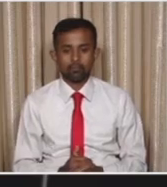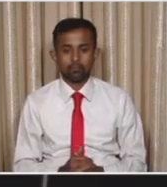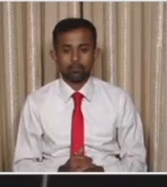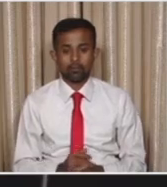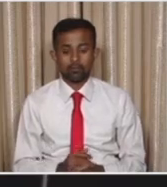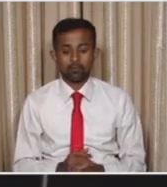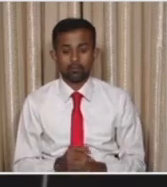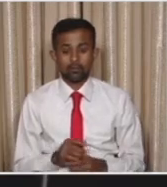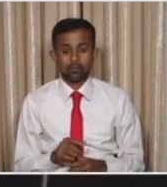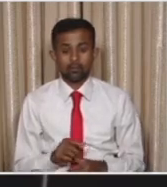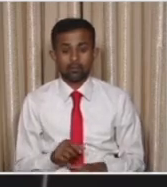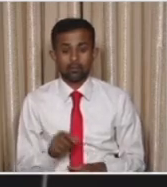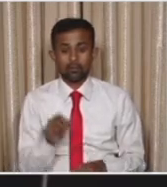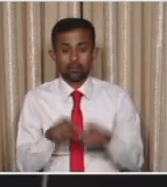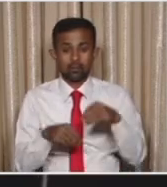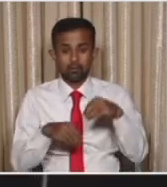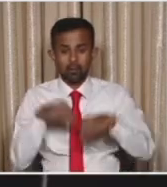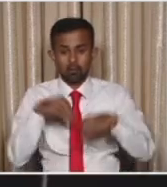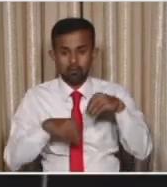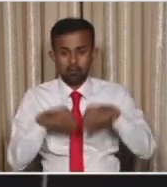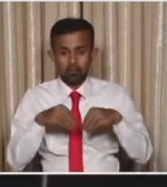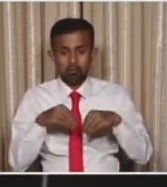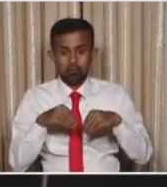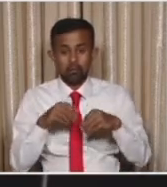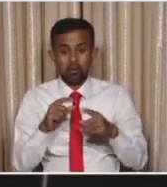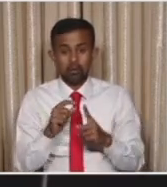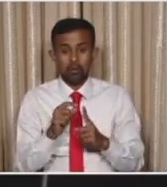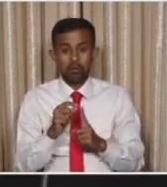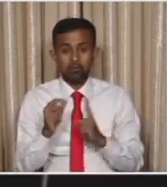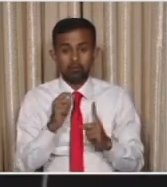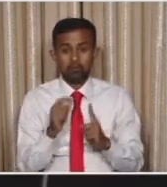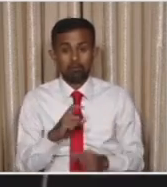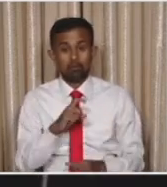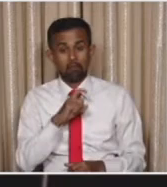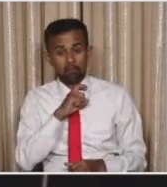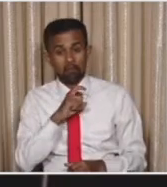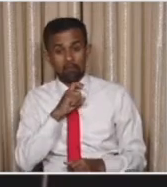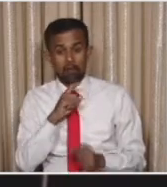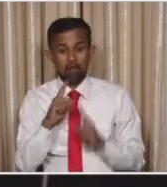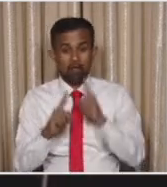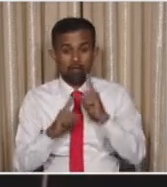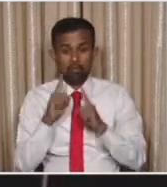ජනප්‍රිය දේශපාලඥයෝ පාර්ලිමේන්තුව විසිරුව දෙදරන්නට තරම් කතා කර